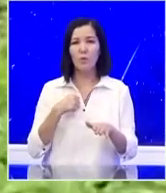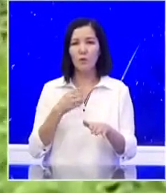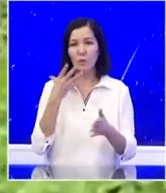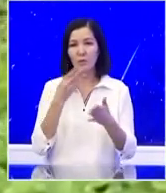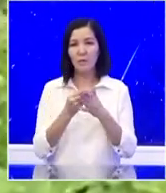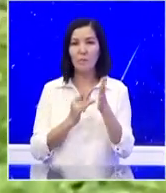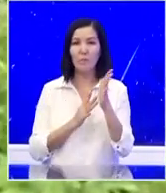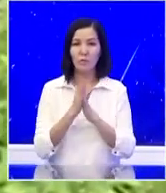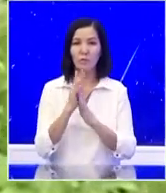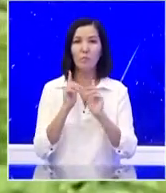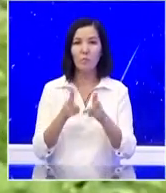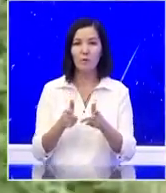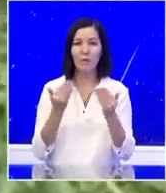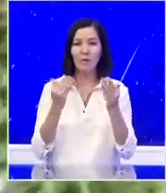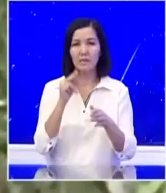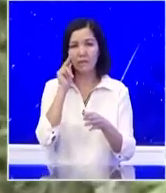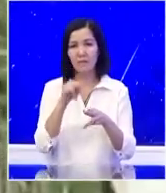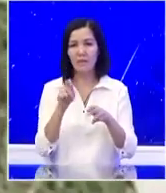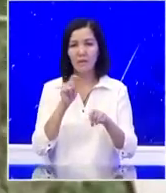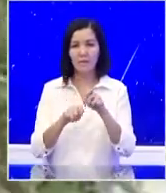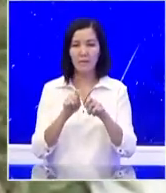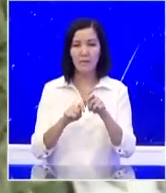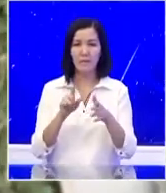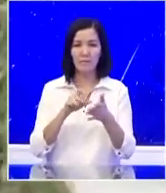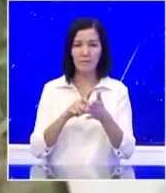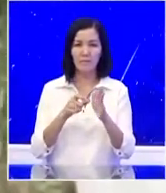өсіргендігін мойындаған күдікті қазір тергеу изоляторында.